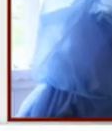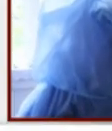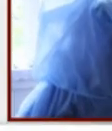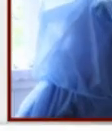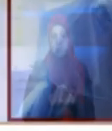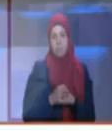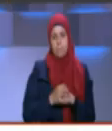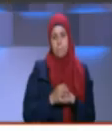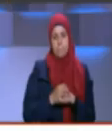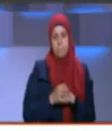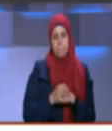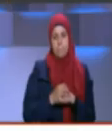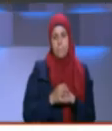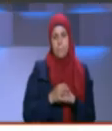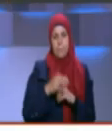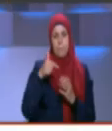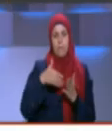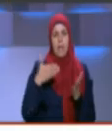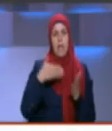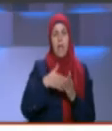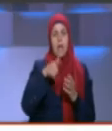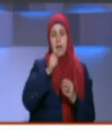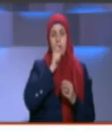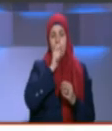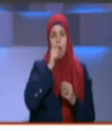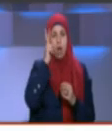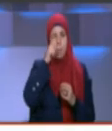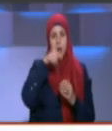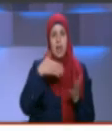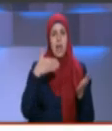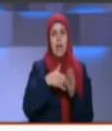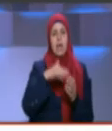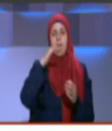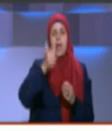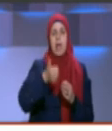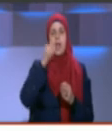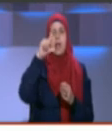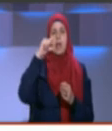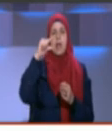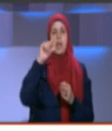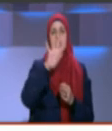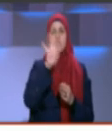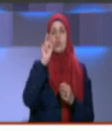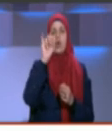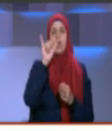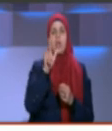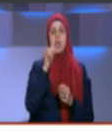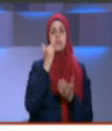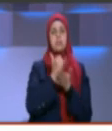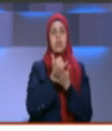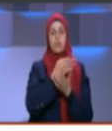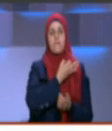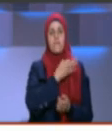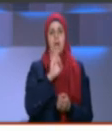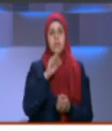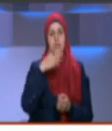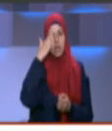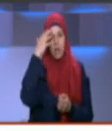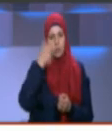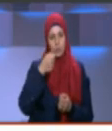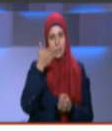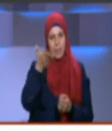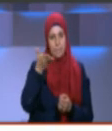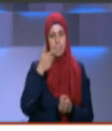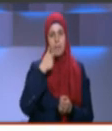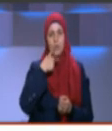وهذه المرة في نهاية هذه التغطية ينضم إلينا خالد شقير مراسل إكسترا نيوز من مارسيليا في فرنسا. خالد، أرحب بك معنا في